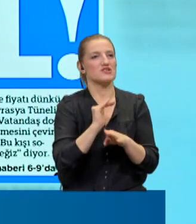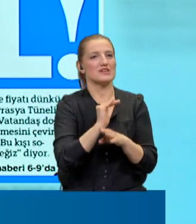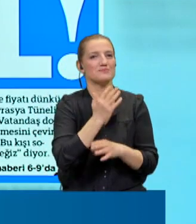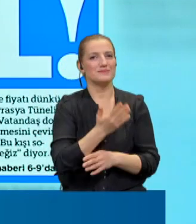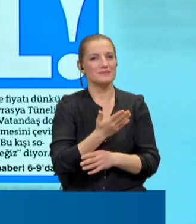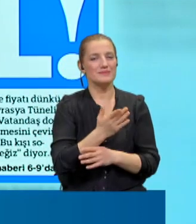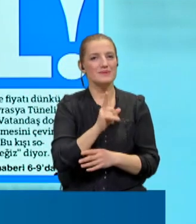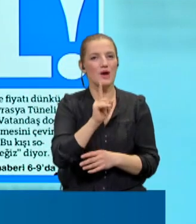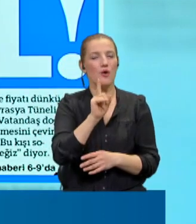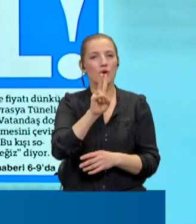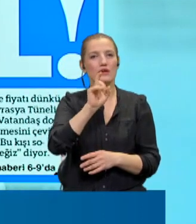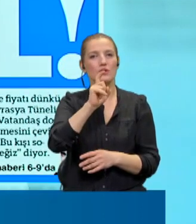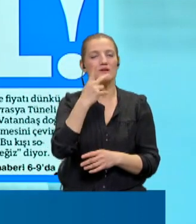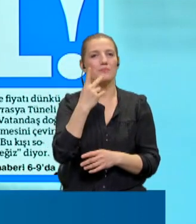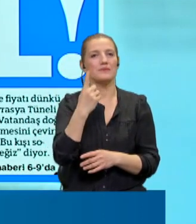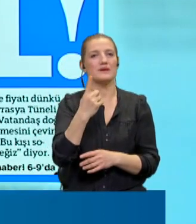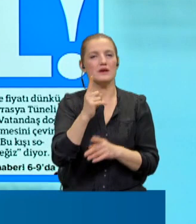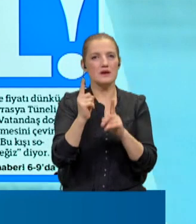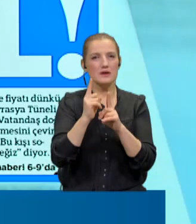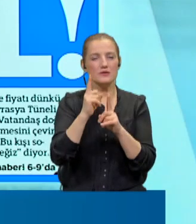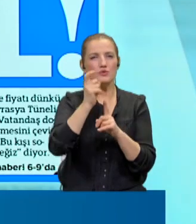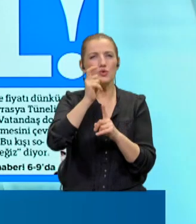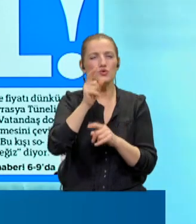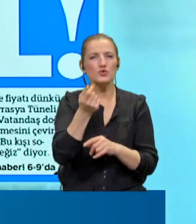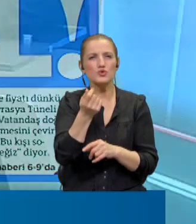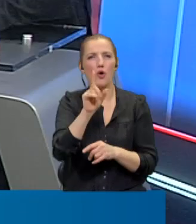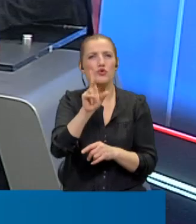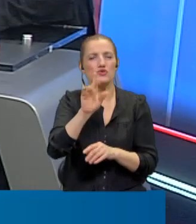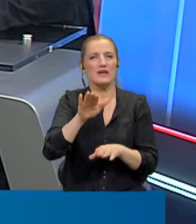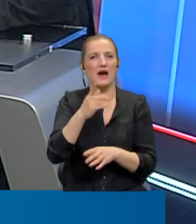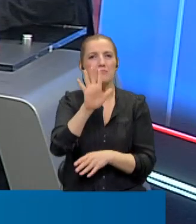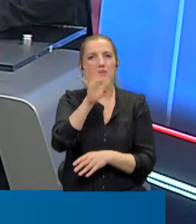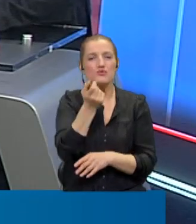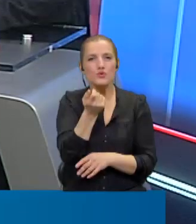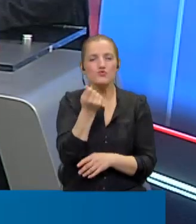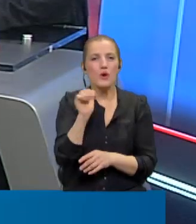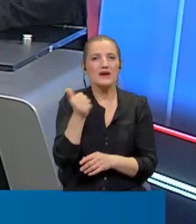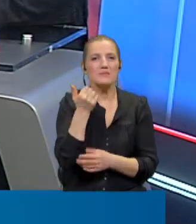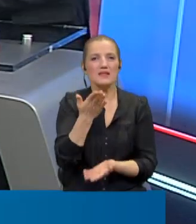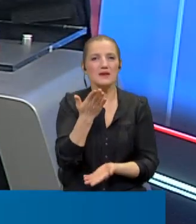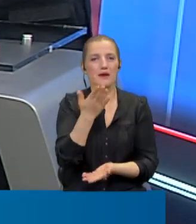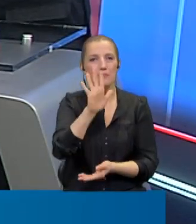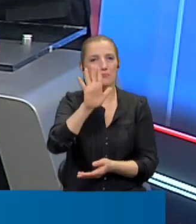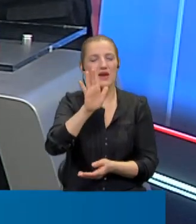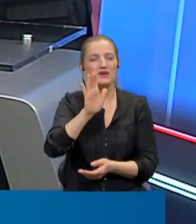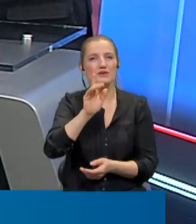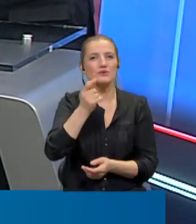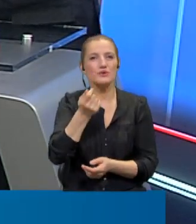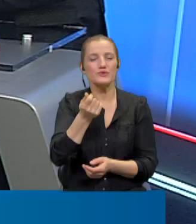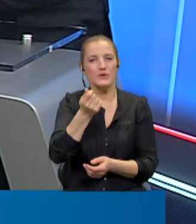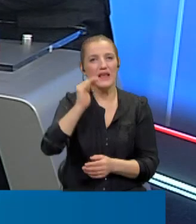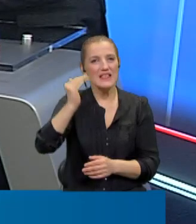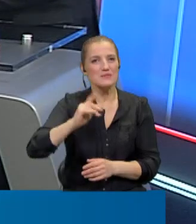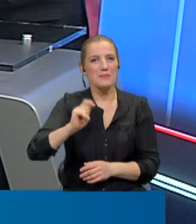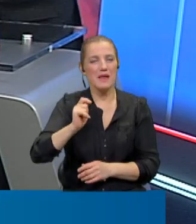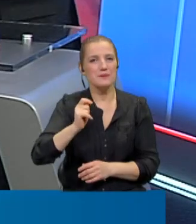olmuştur oldu ya 12/90 bir 13 liraya değil artık değil o kadar Kıymet 25 kuruşluk indirime buna pompaya yazdı